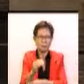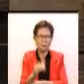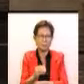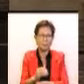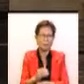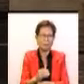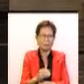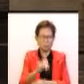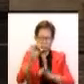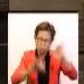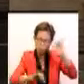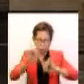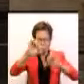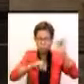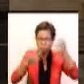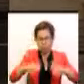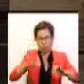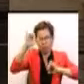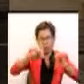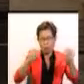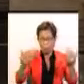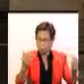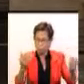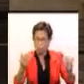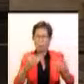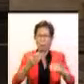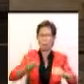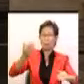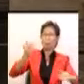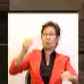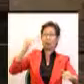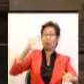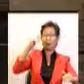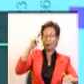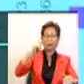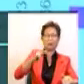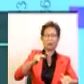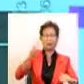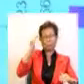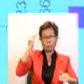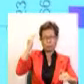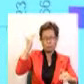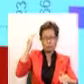valuations lah, okay, as compared to our previous average.